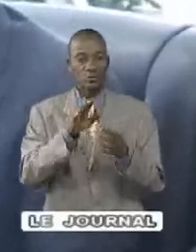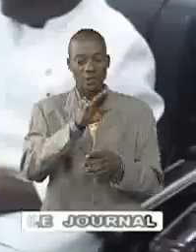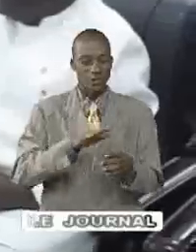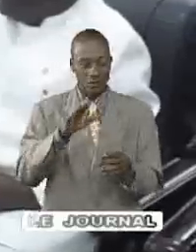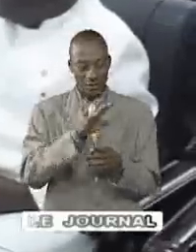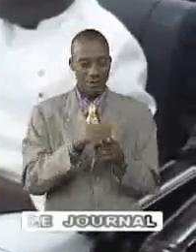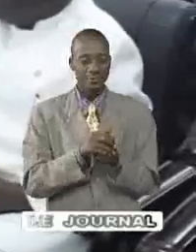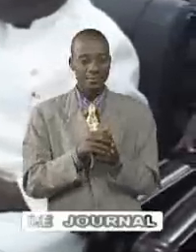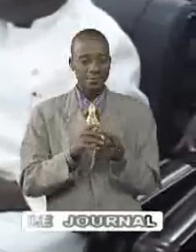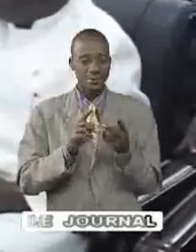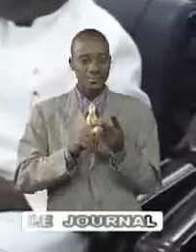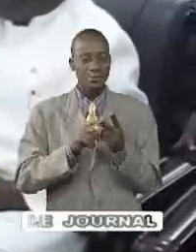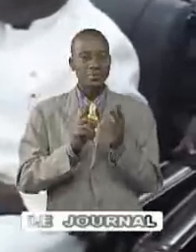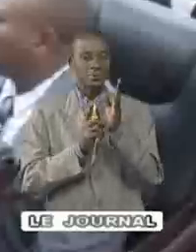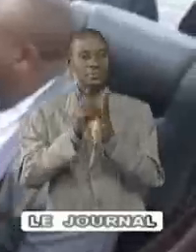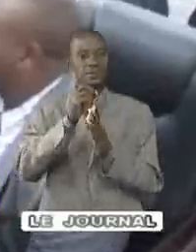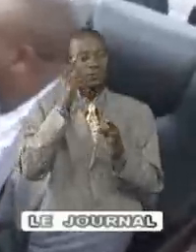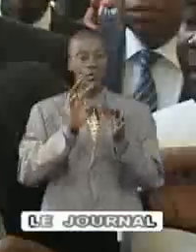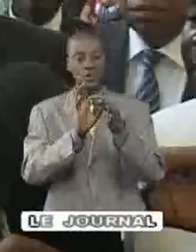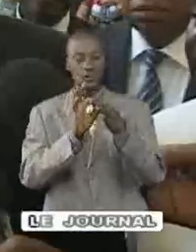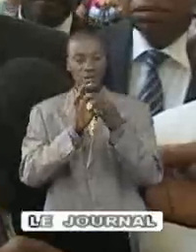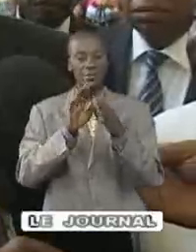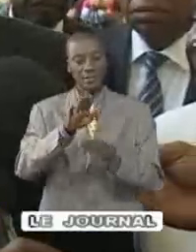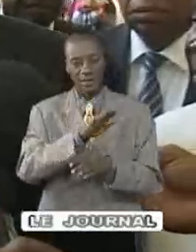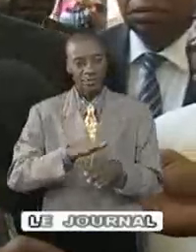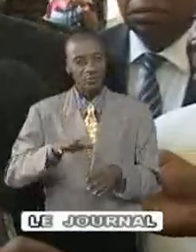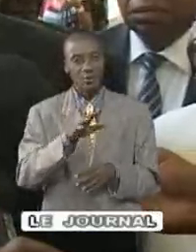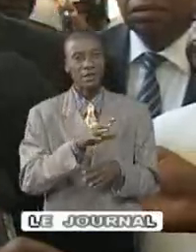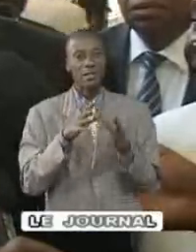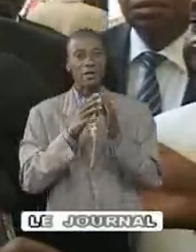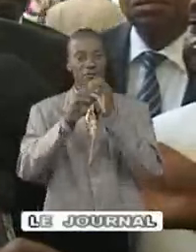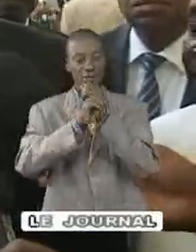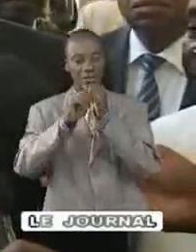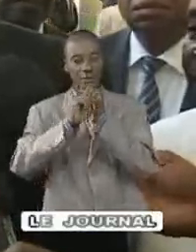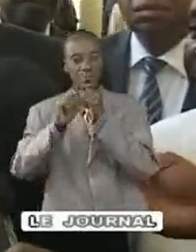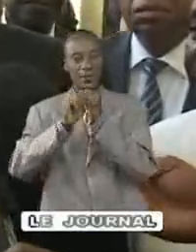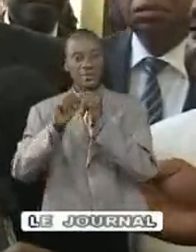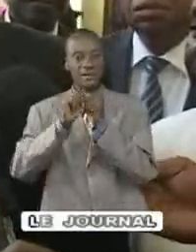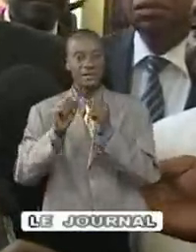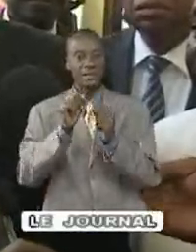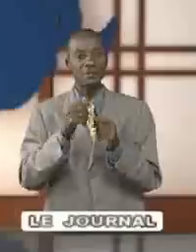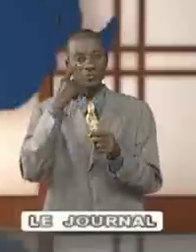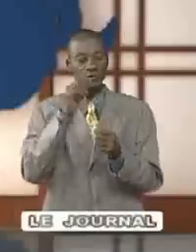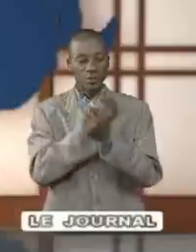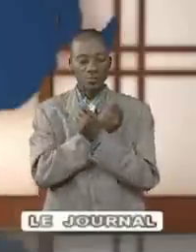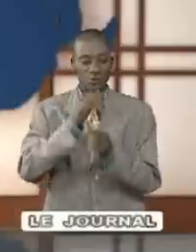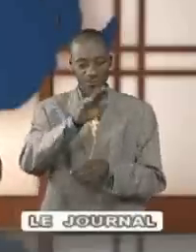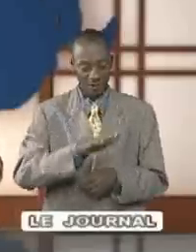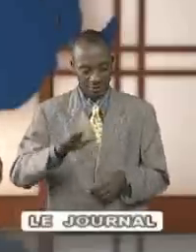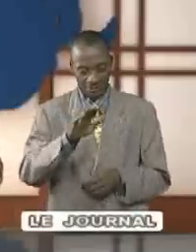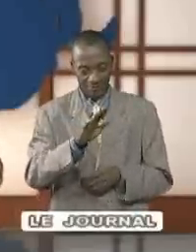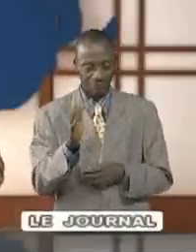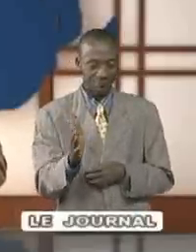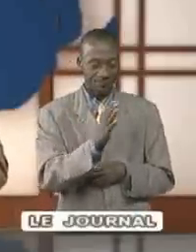base, ainsi que la promotion de la solidarité nationale par des campagnes d'éveil patriotique.